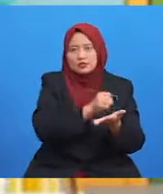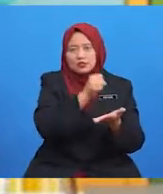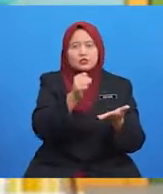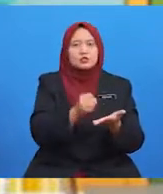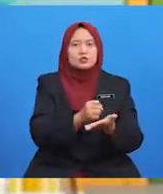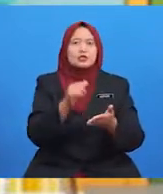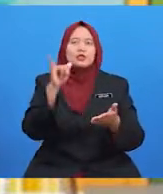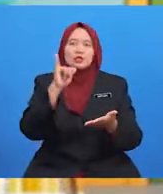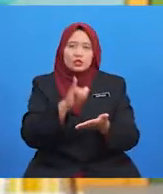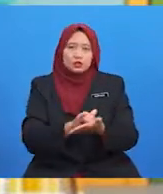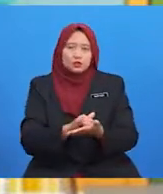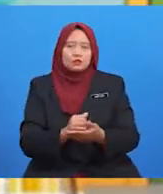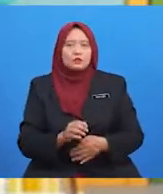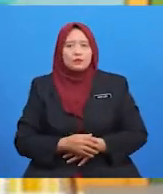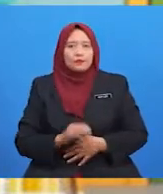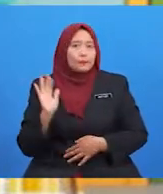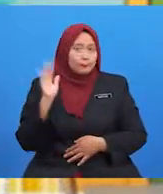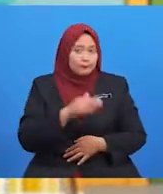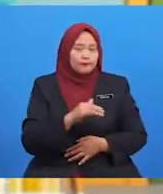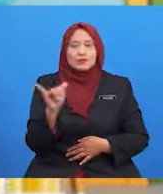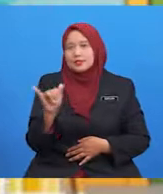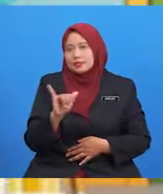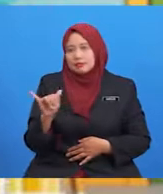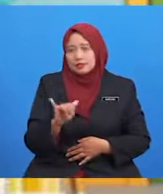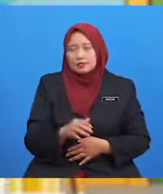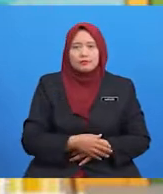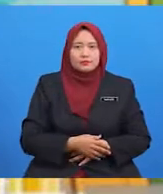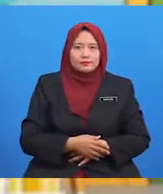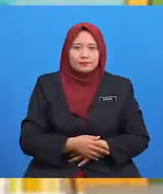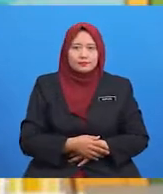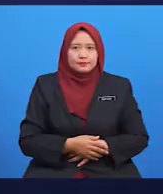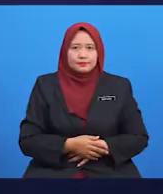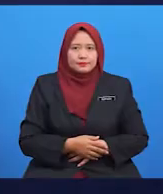Mari sama-sama kita menghayati sajak ini.